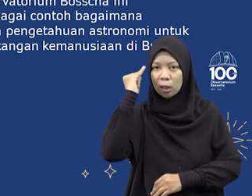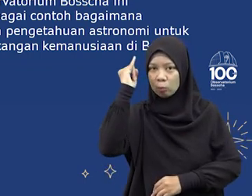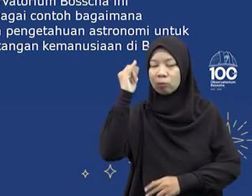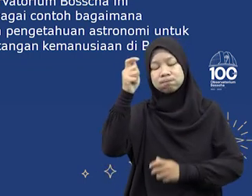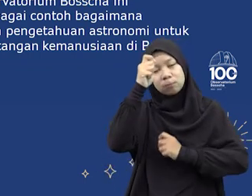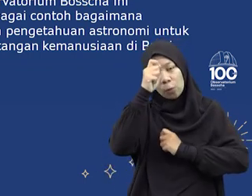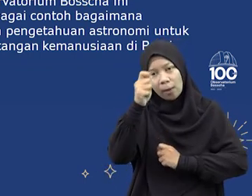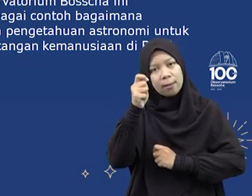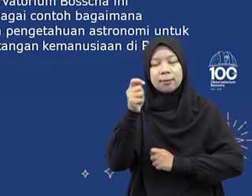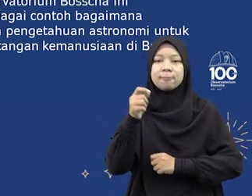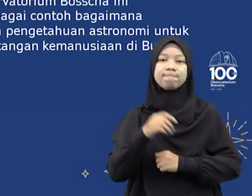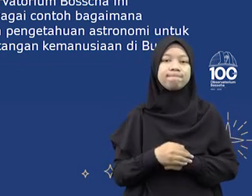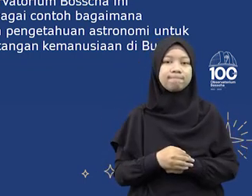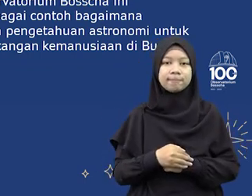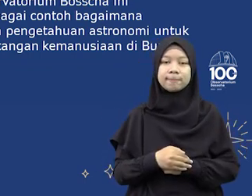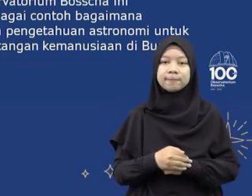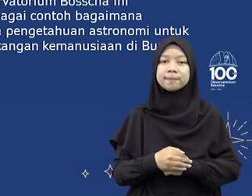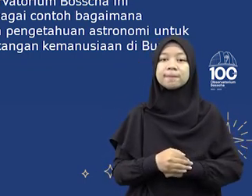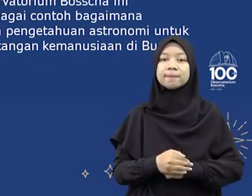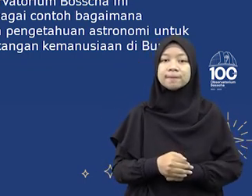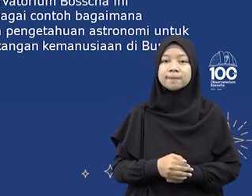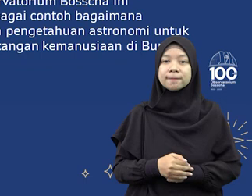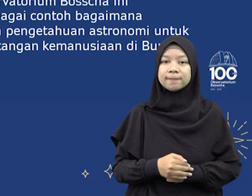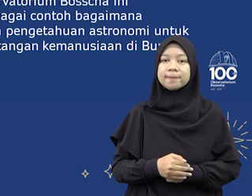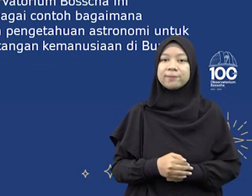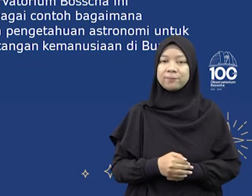menghargai pengetahuan ilmu pengetahuan